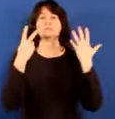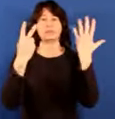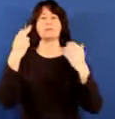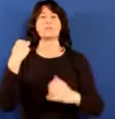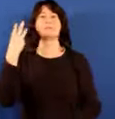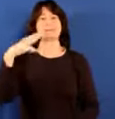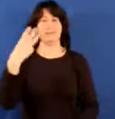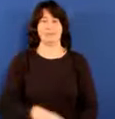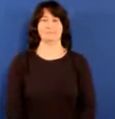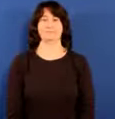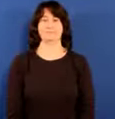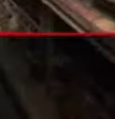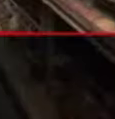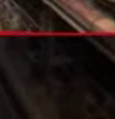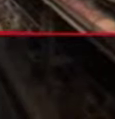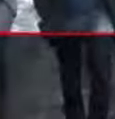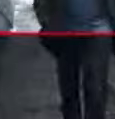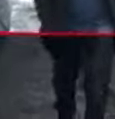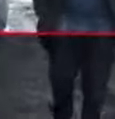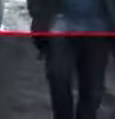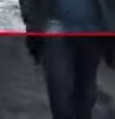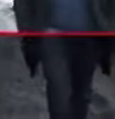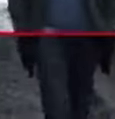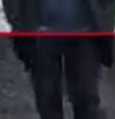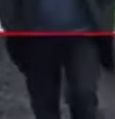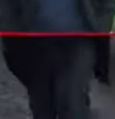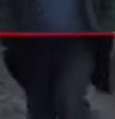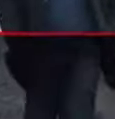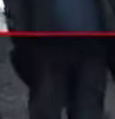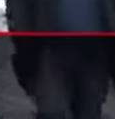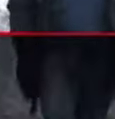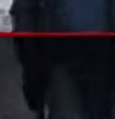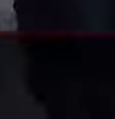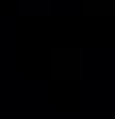2007-2013 nekazaritzako laguntzen planean aurreikusita daude.